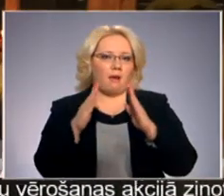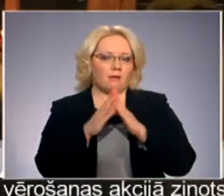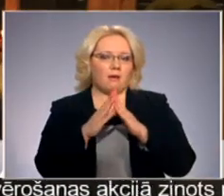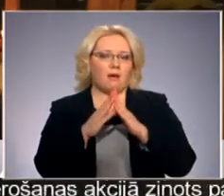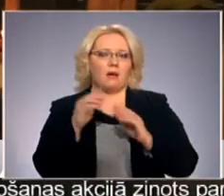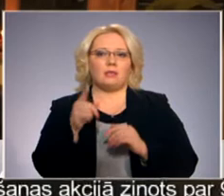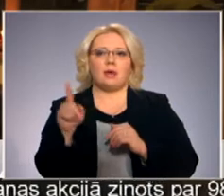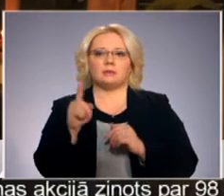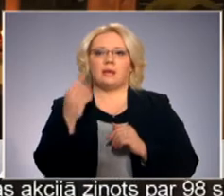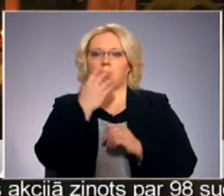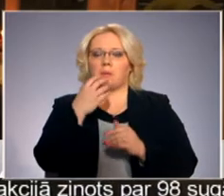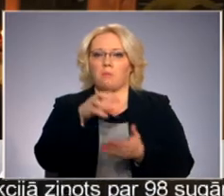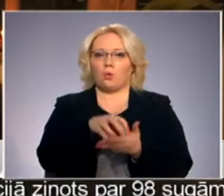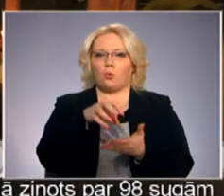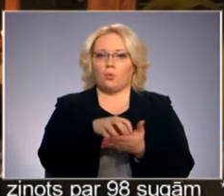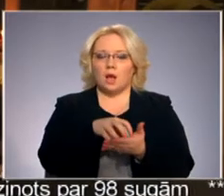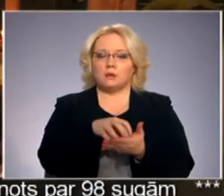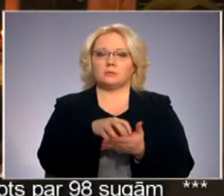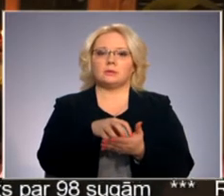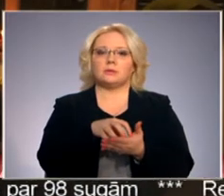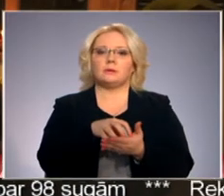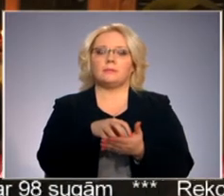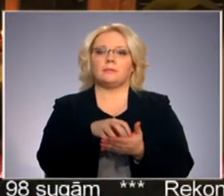ir piparkūkas.